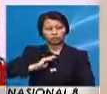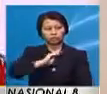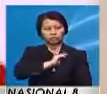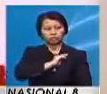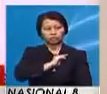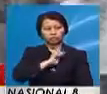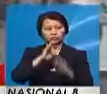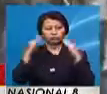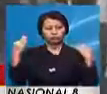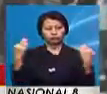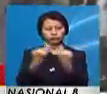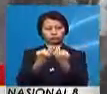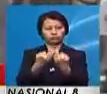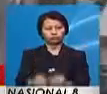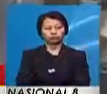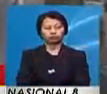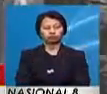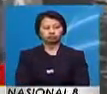a family.